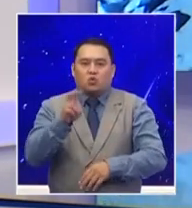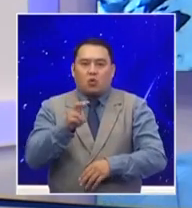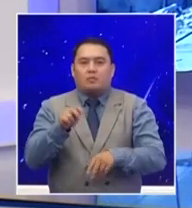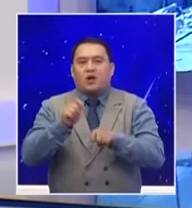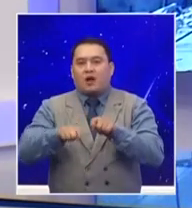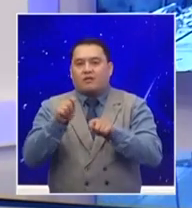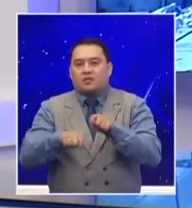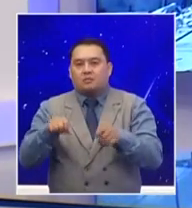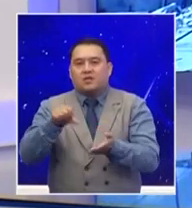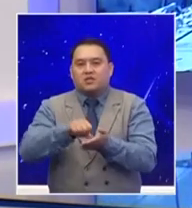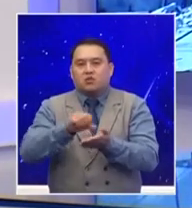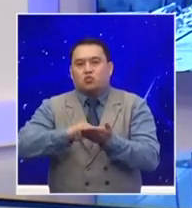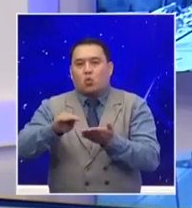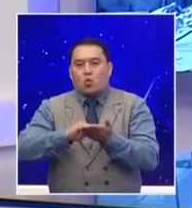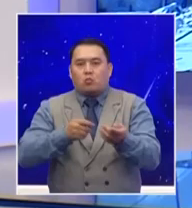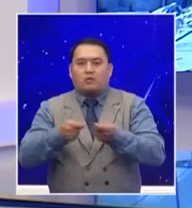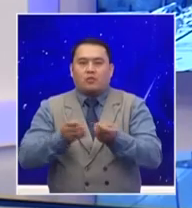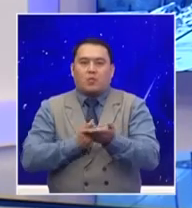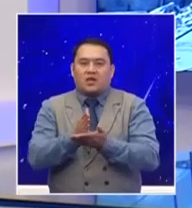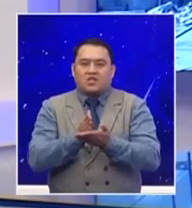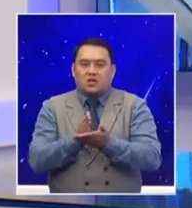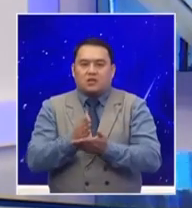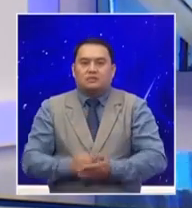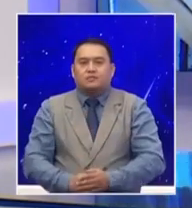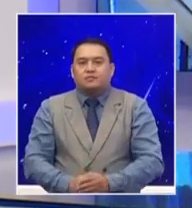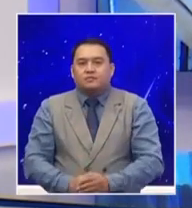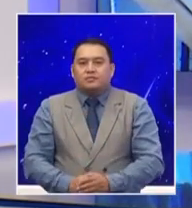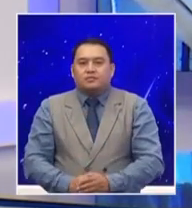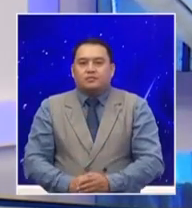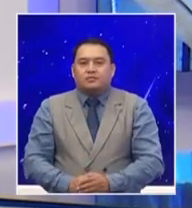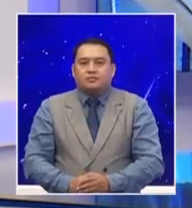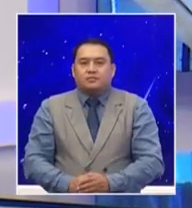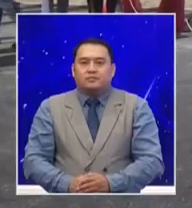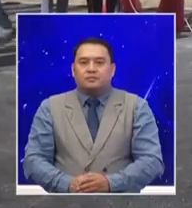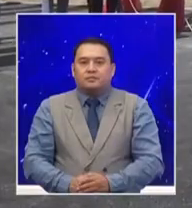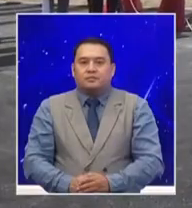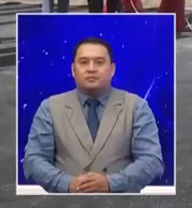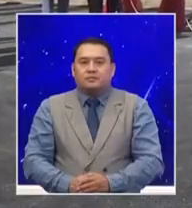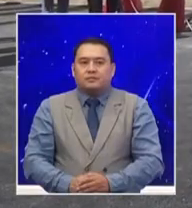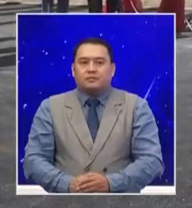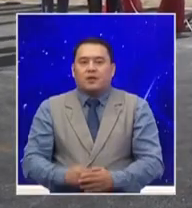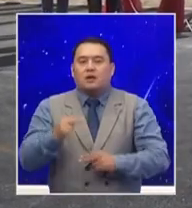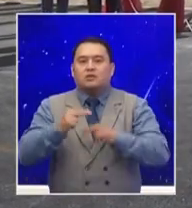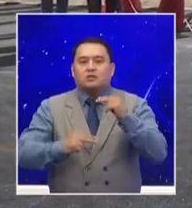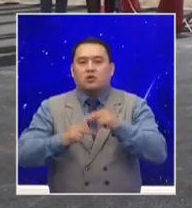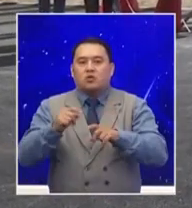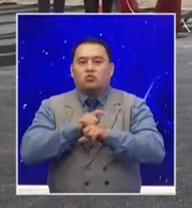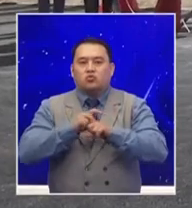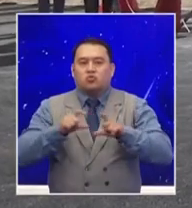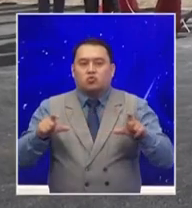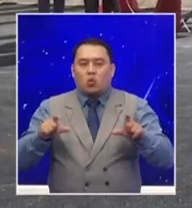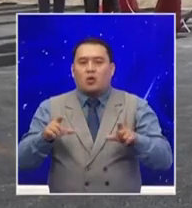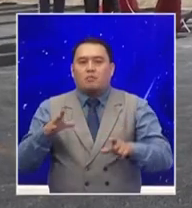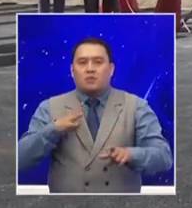ходе пресс-тура с представителями СМИ и Управления внутренней политики Алматинской области. Строительство школы в селе Сарыбастау